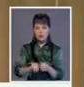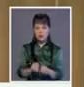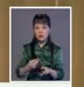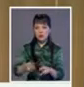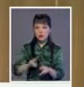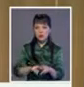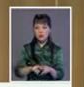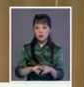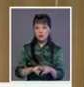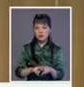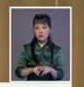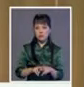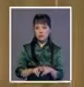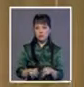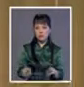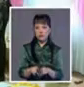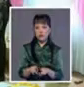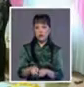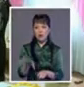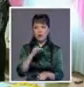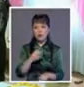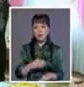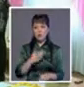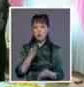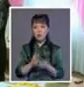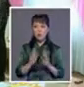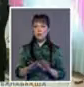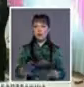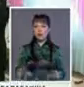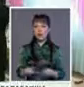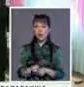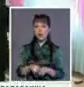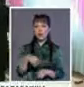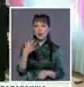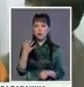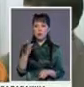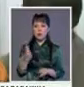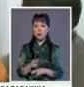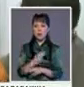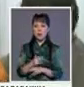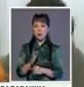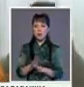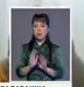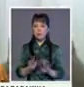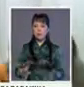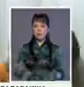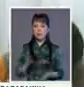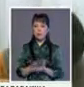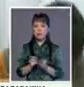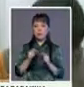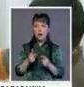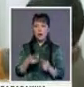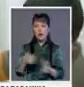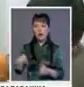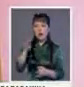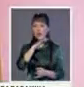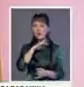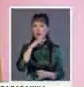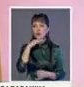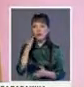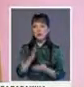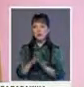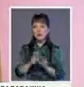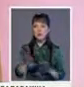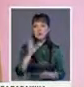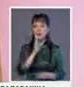Күннен күнге үлкейіп баратыр жарықтарымыз. Балабақшада қазір 500-ге тарта бүлдіршін тәрбие алады. Ғимараттың жайын білген ата-аналардың біразы